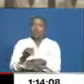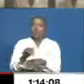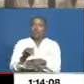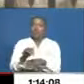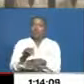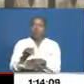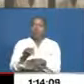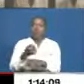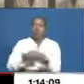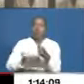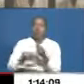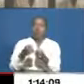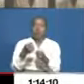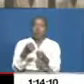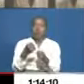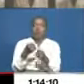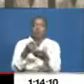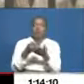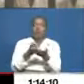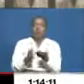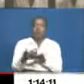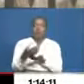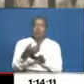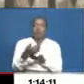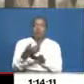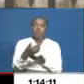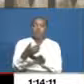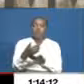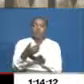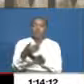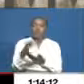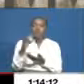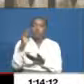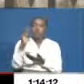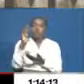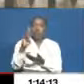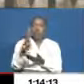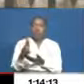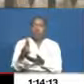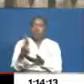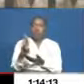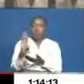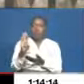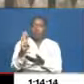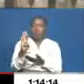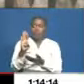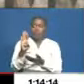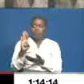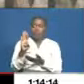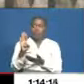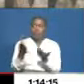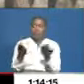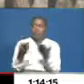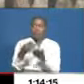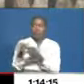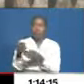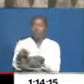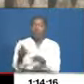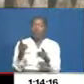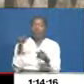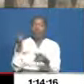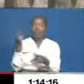hatua, kuwapeleka kwa debt collectors, kuwapeleka kwa CRB, ilhali pesa yao ilikuwa